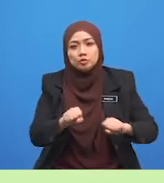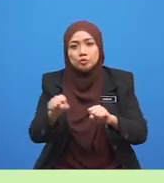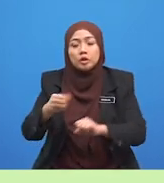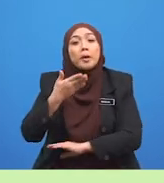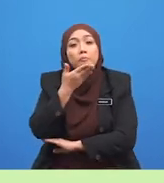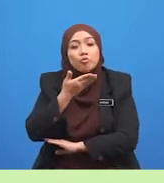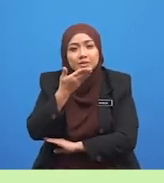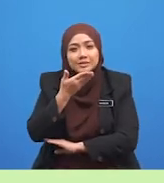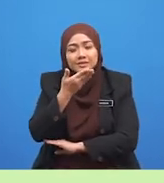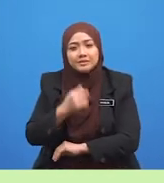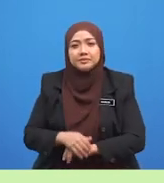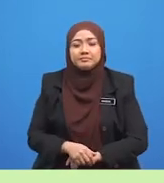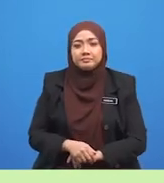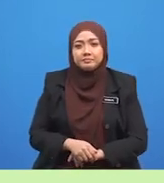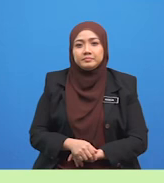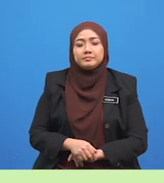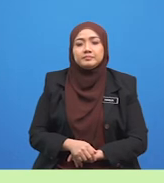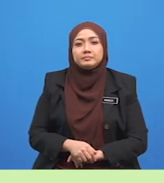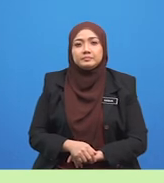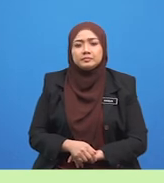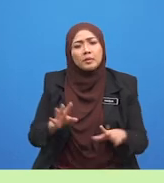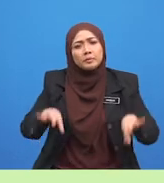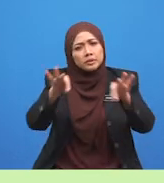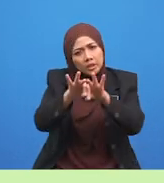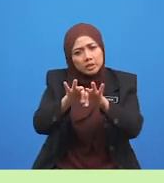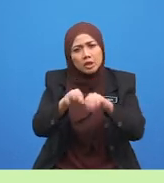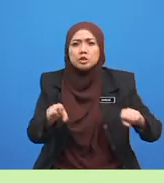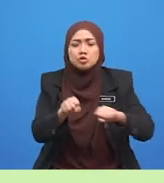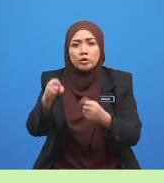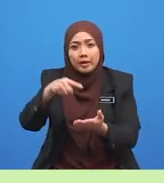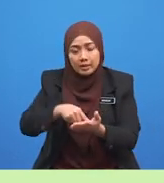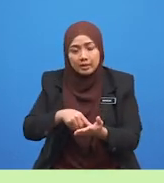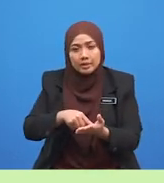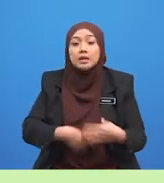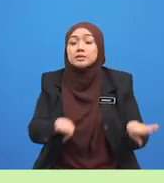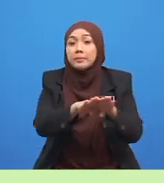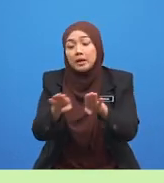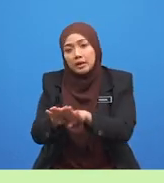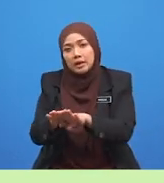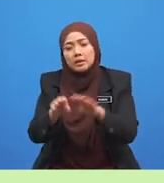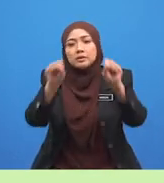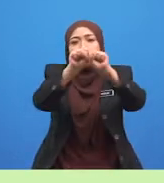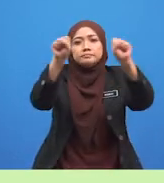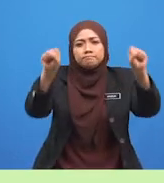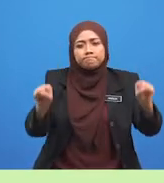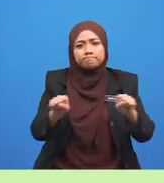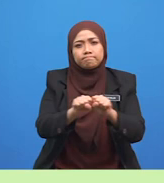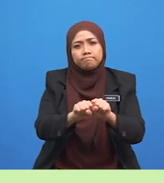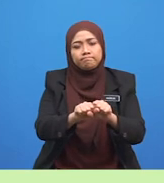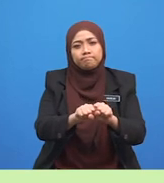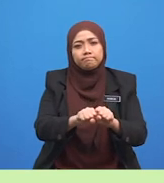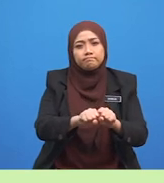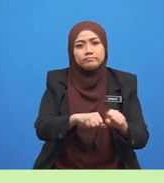Muda. Cikgu ingin menyatakan kepentingan Sungai Muda pula adalah sebagai sistem pengairan